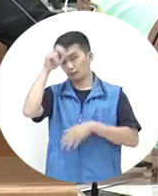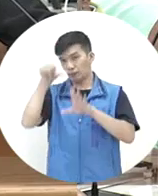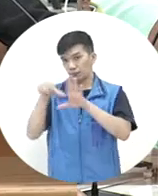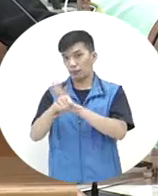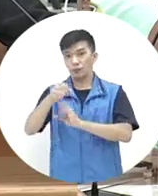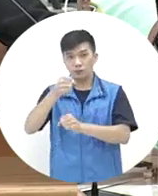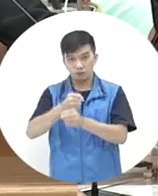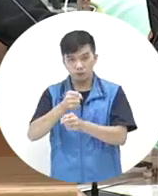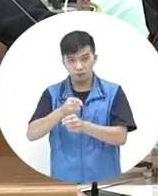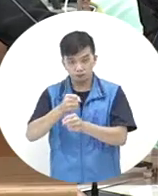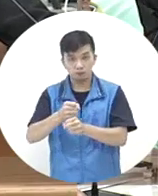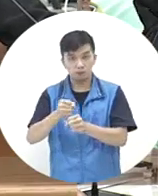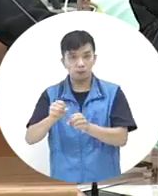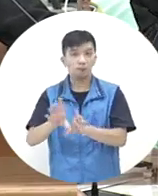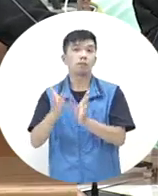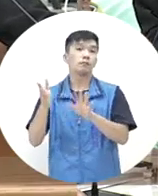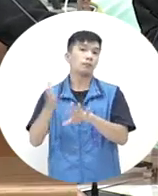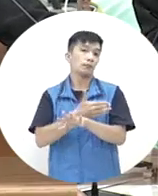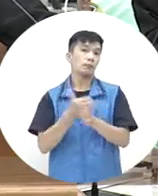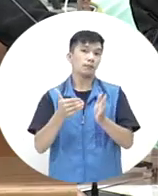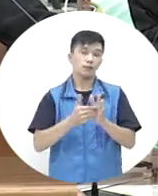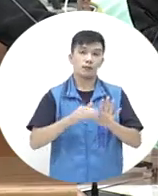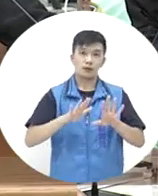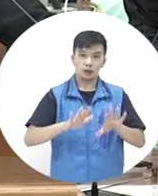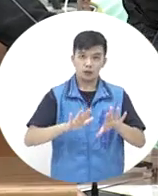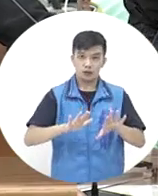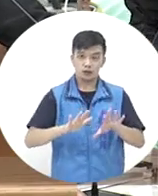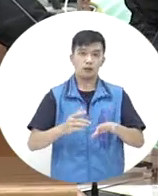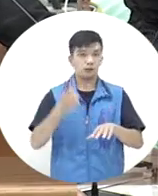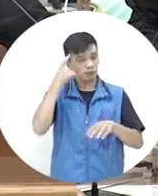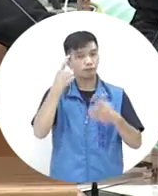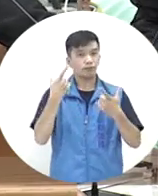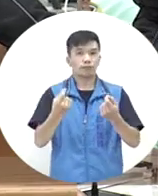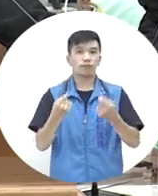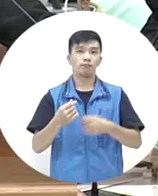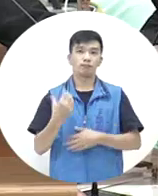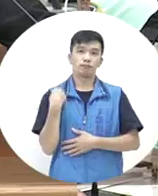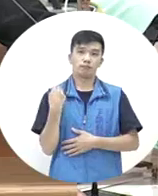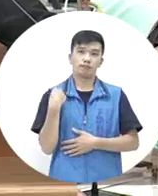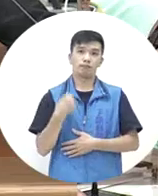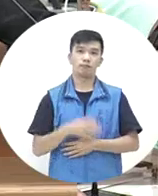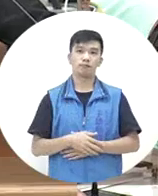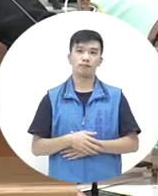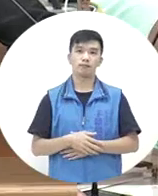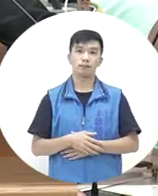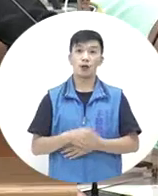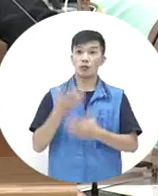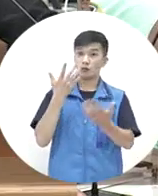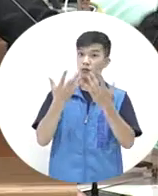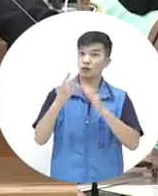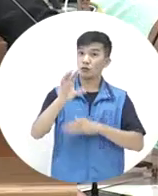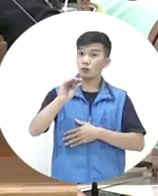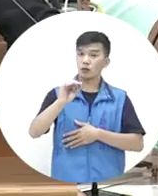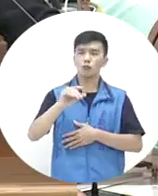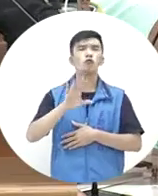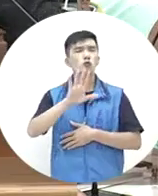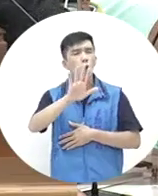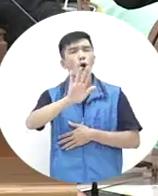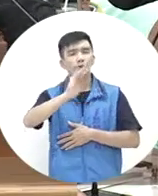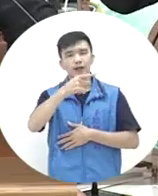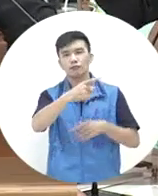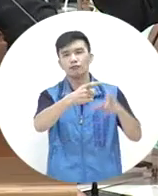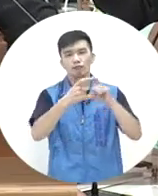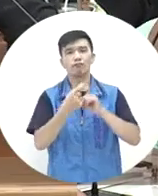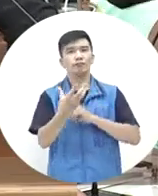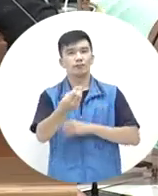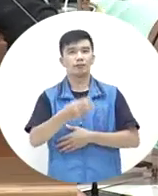一天到现在不变的初心，安有清楚不？ 有清楚，阿哥吼，你没有回答我问题，因为现在唯一